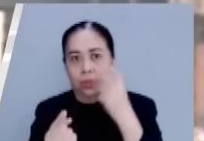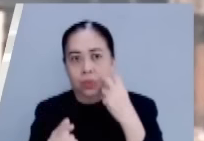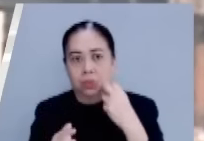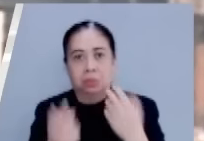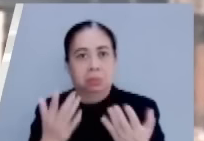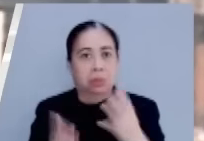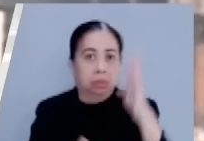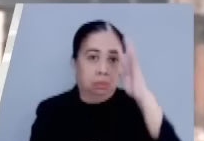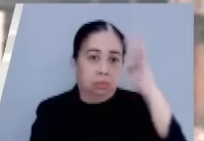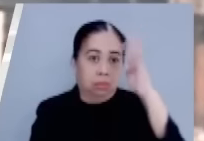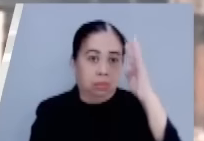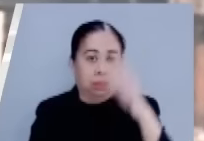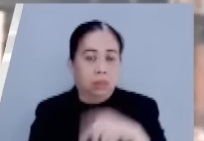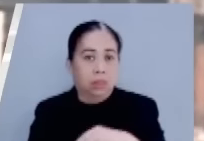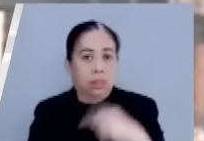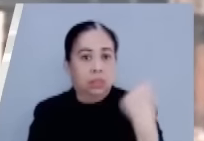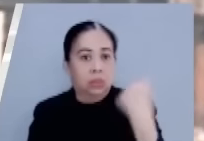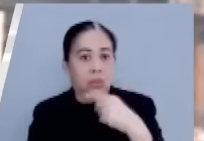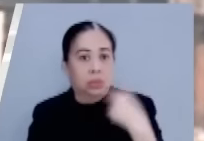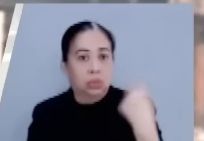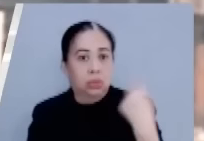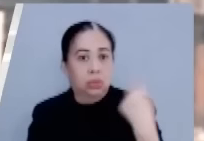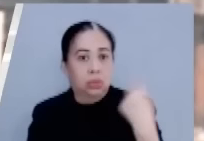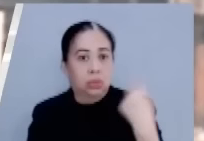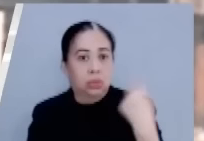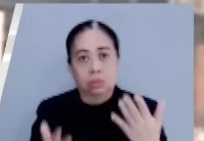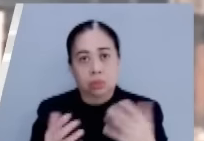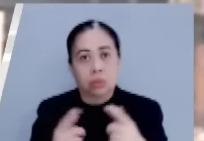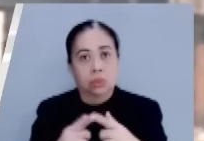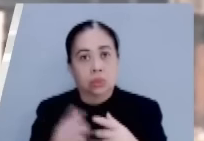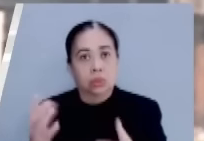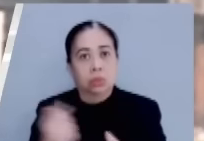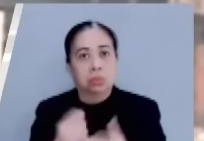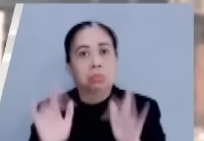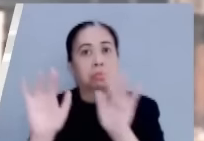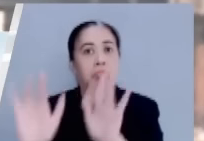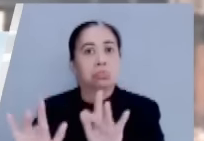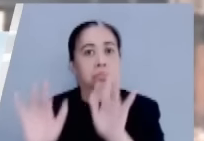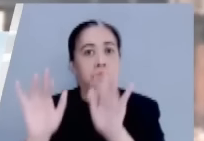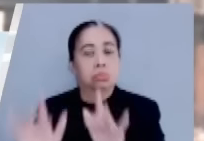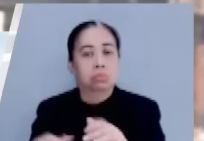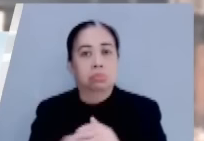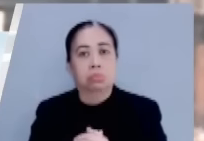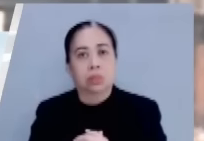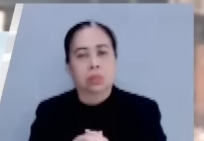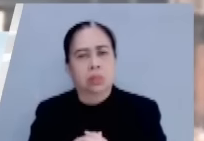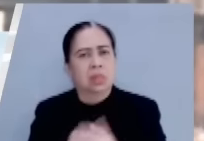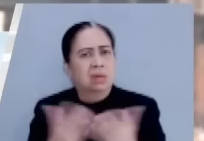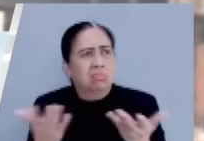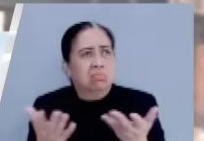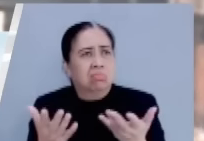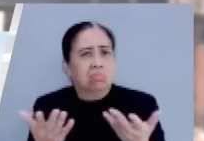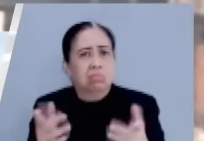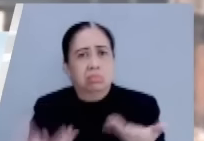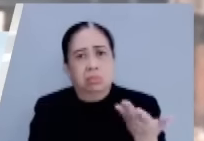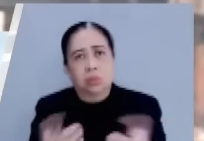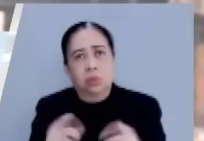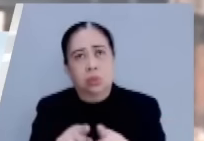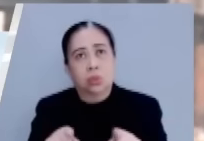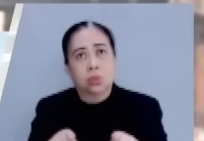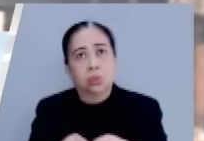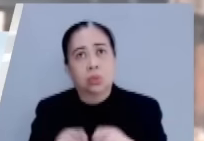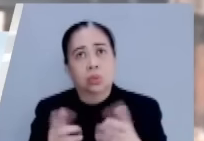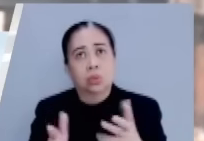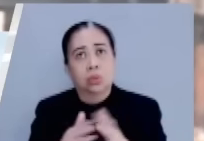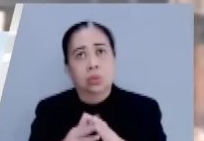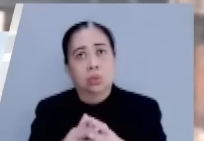Xie Xinjiang para makakuha ng simpatya sa publiko. So it also is logical